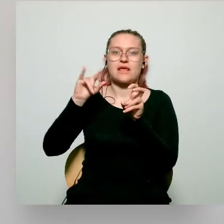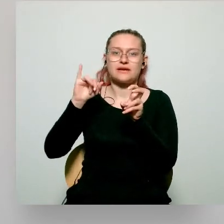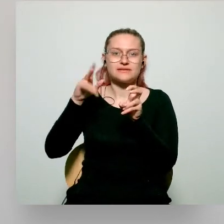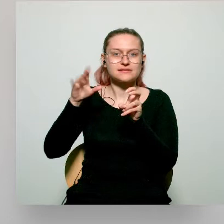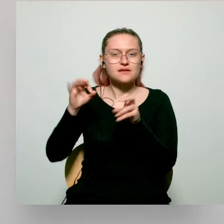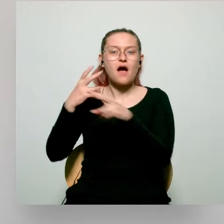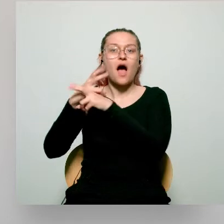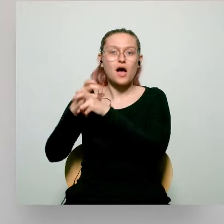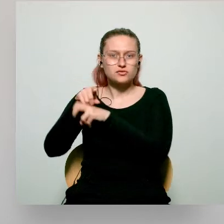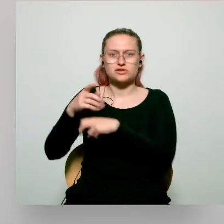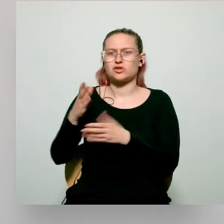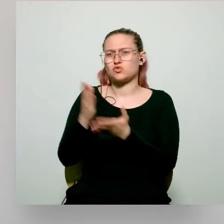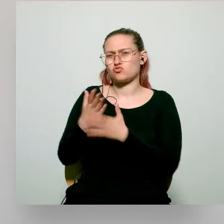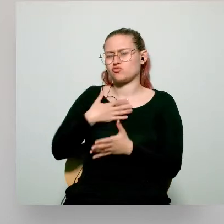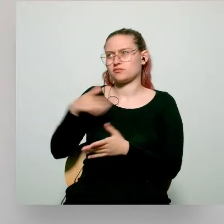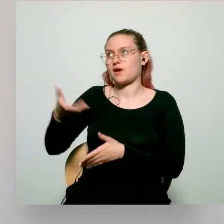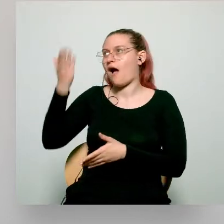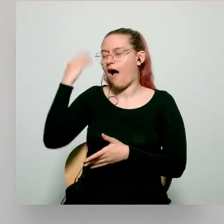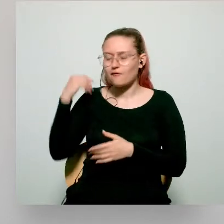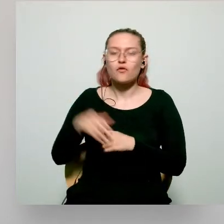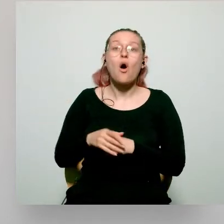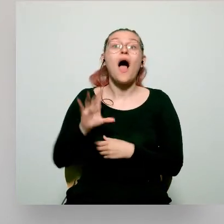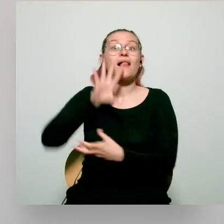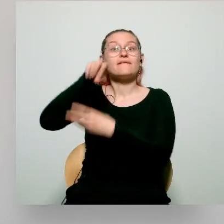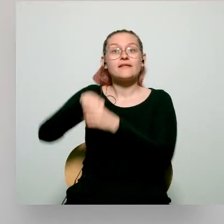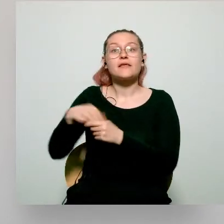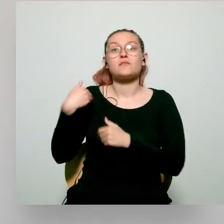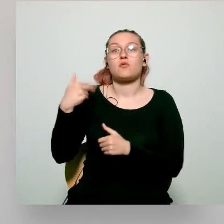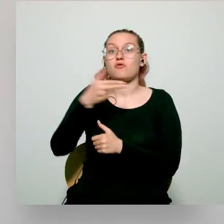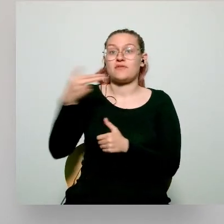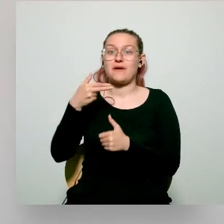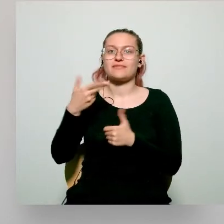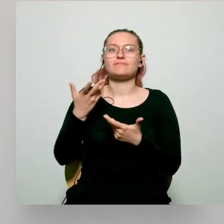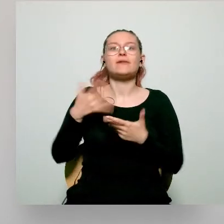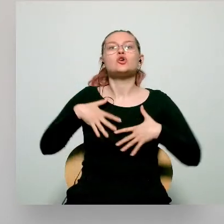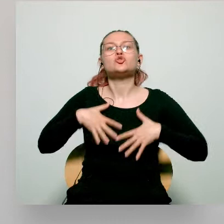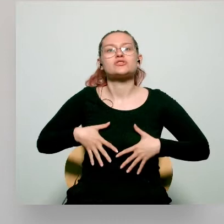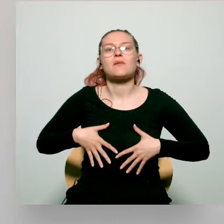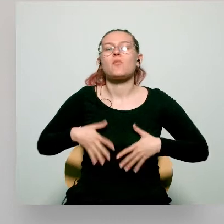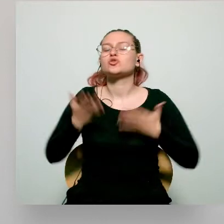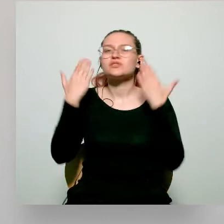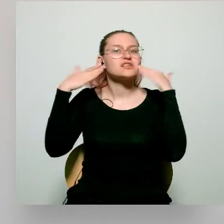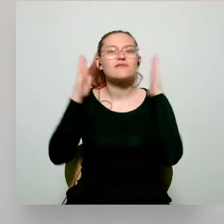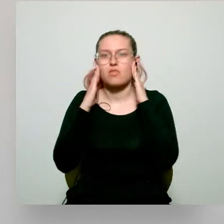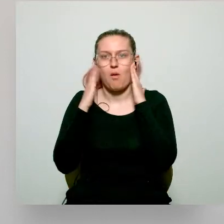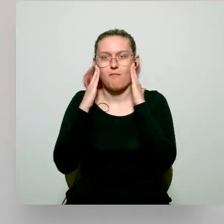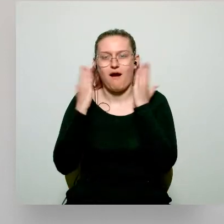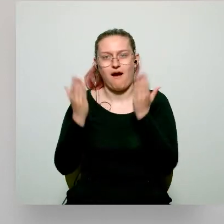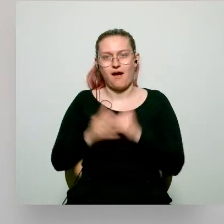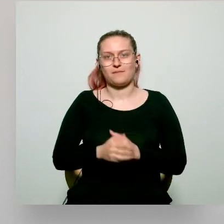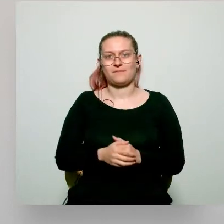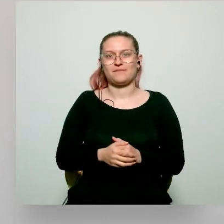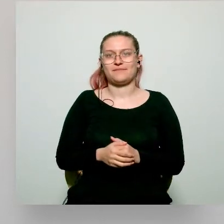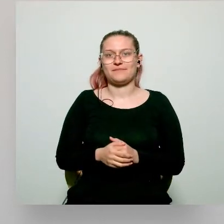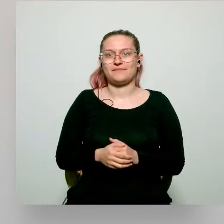oddaloną, w moim przypadku chodziło o pewną tożsamość nie do końca uświadomioną, jeżeli w ogóle może być kiedykolwiek